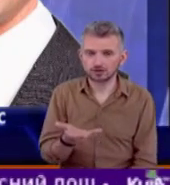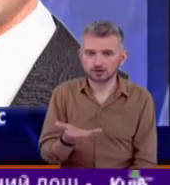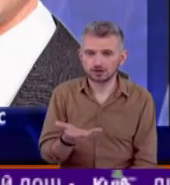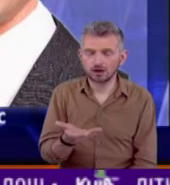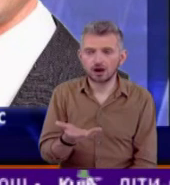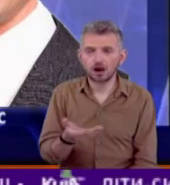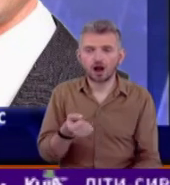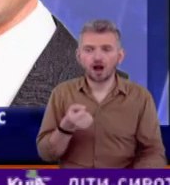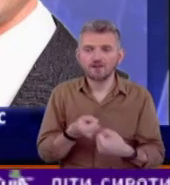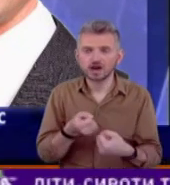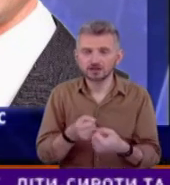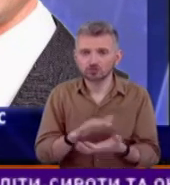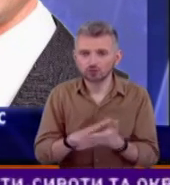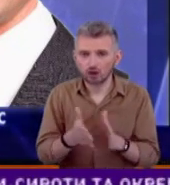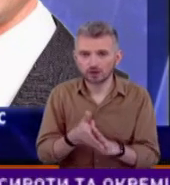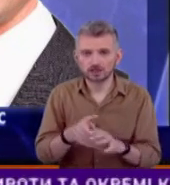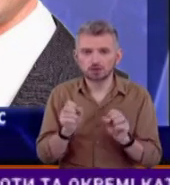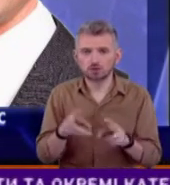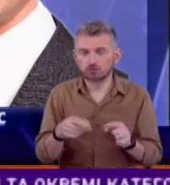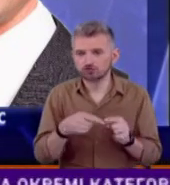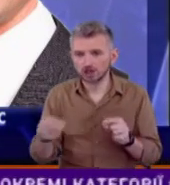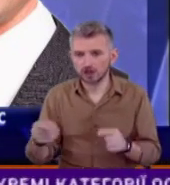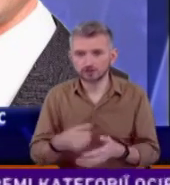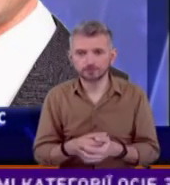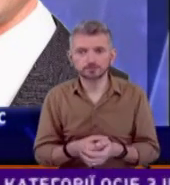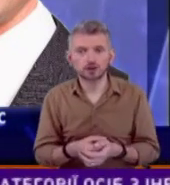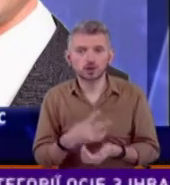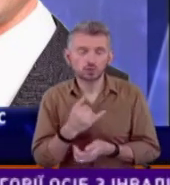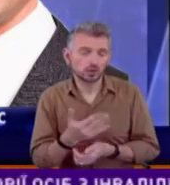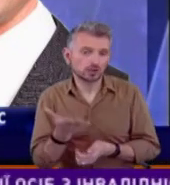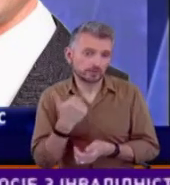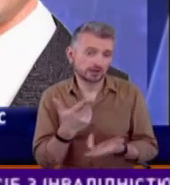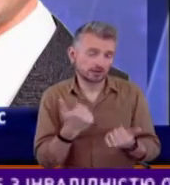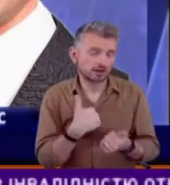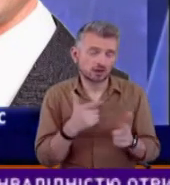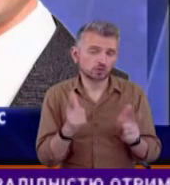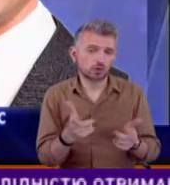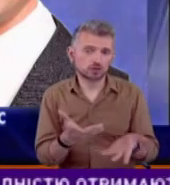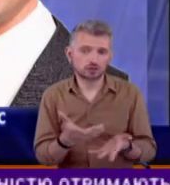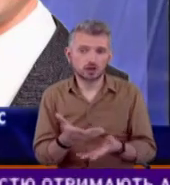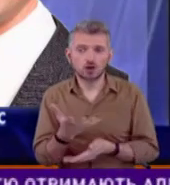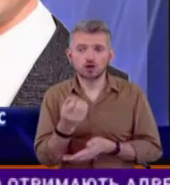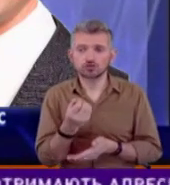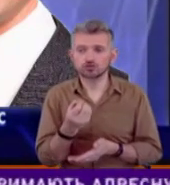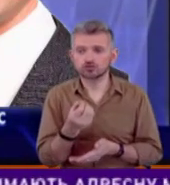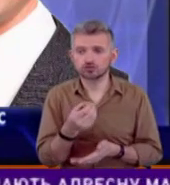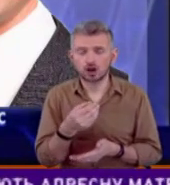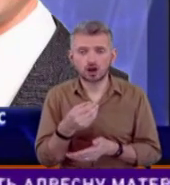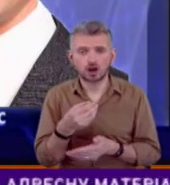В аварійній ситуації і небезпечній ділянці. Ну, так? Давайте, на, ну, так, да, я згоден. Ще вішують